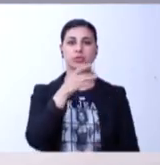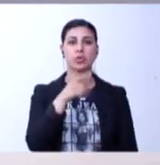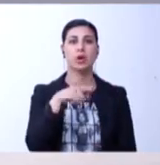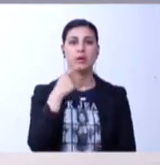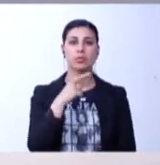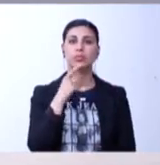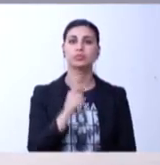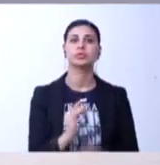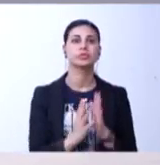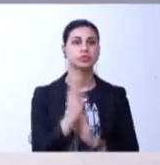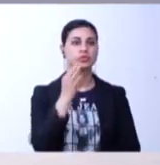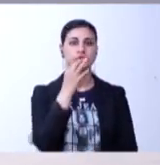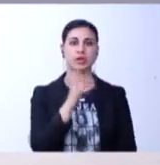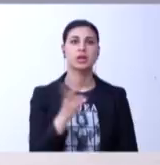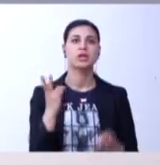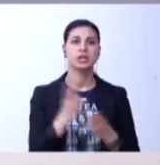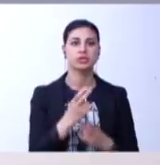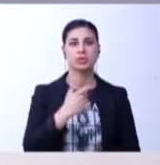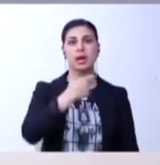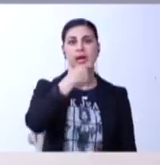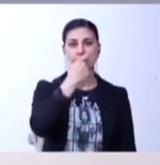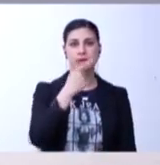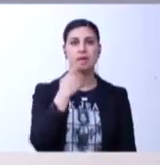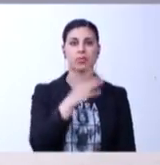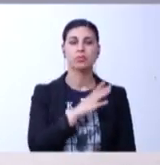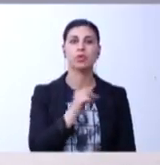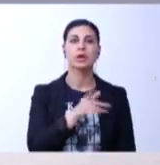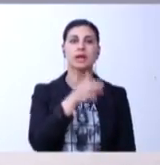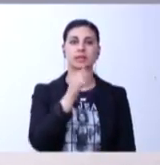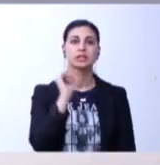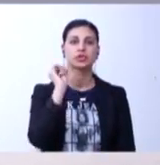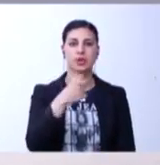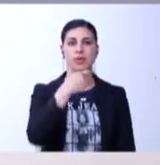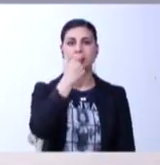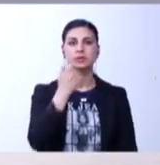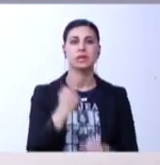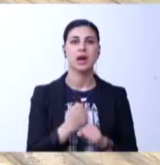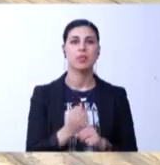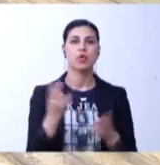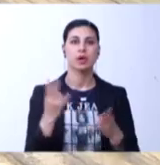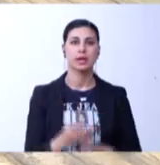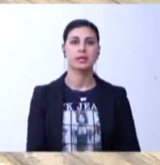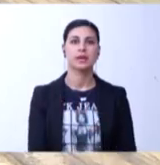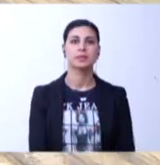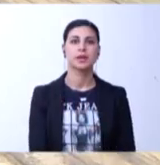აღმოჩნდა, რომ არ აქვს ჩანასახი და დასჭირდება იმპლანტი, ესე მითხრეს, და რა ასაკიდან შეიძლება იმპლანტის გამოყენება?